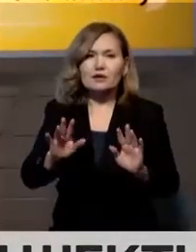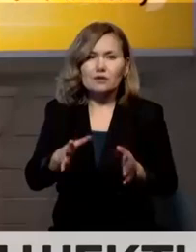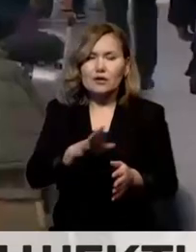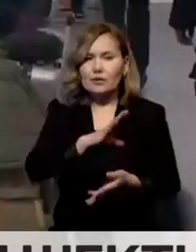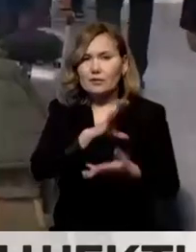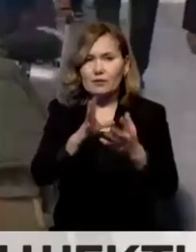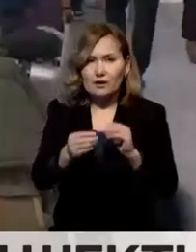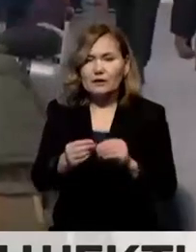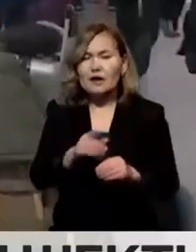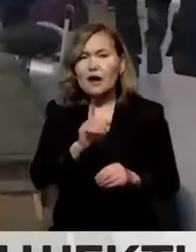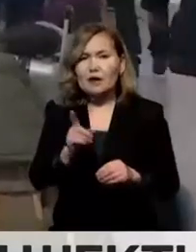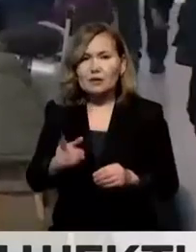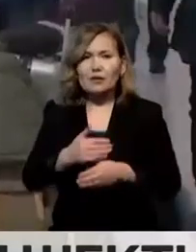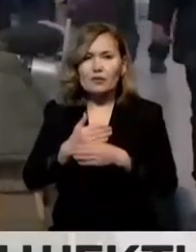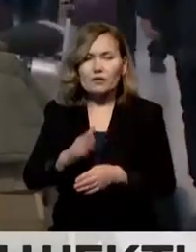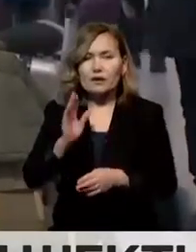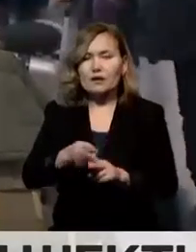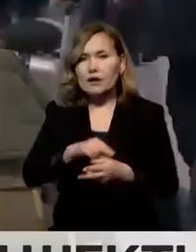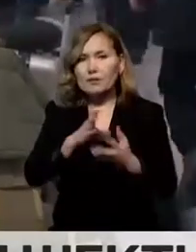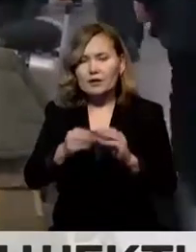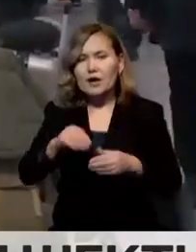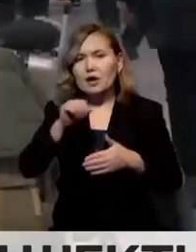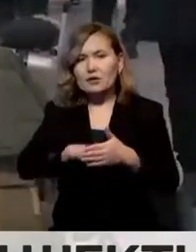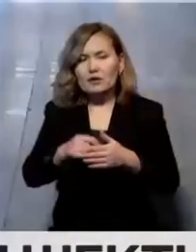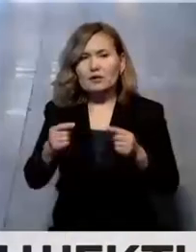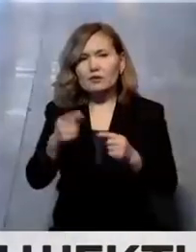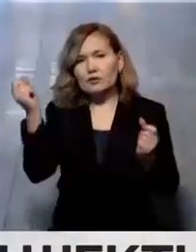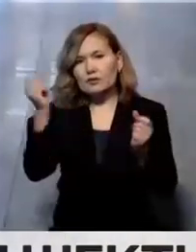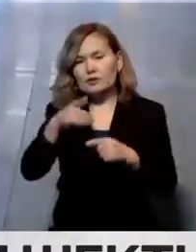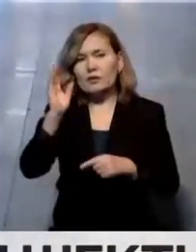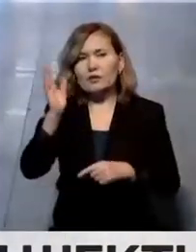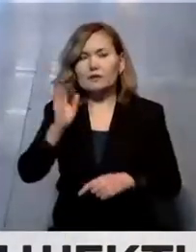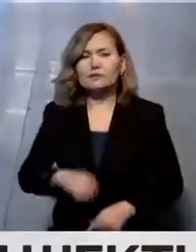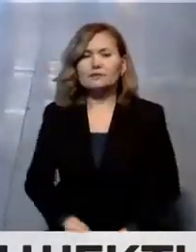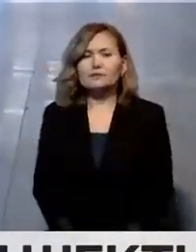жолаушыларына қолдан келген көмекті көрсетеді. Оқиғаның мән-жайын құзырлы органдар тексеретін болады.